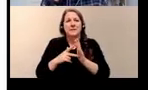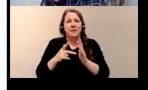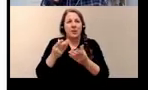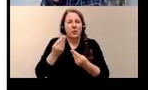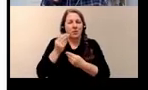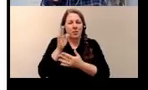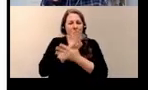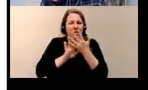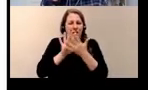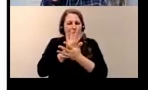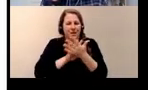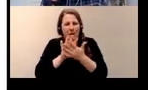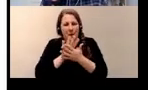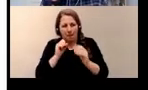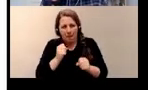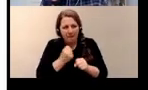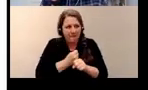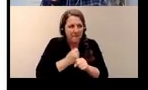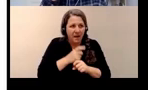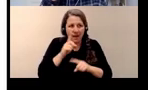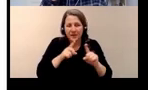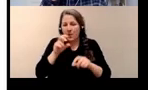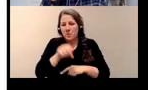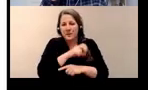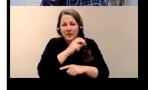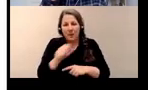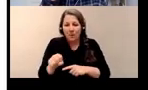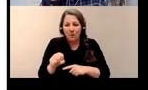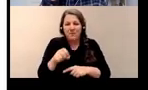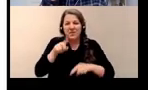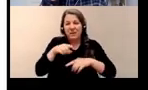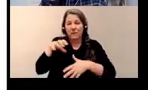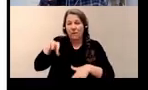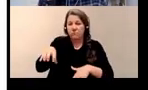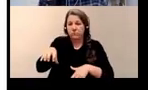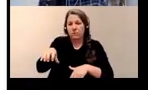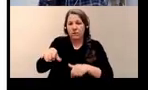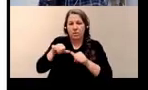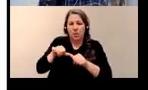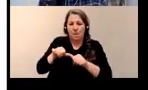de ces espaces qui sont parfois situés dans des quartiers plus ou moins interlopes, ou en